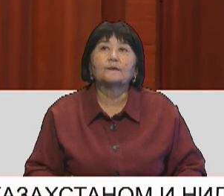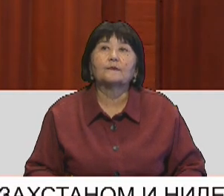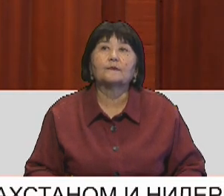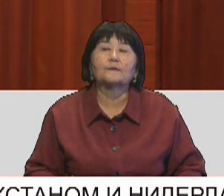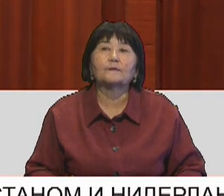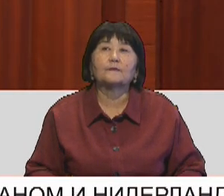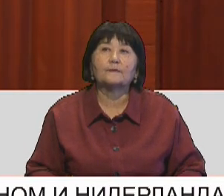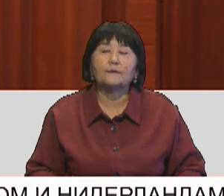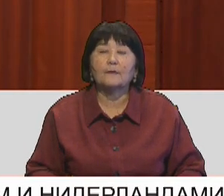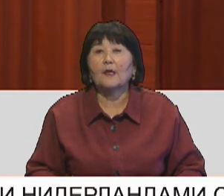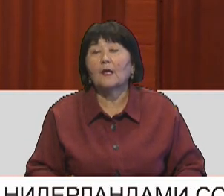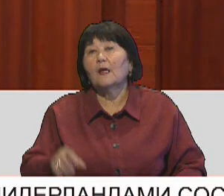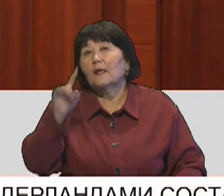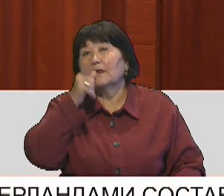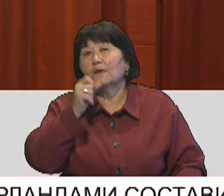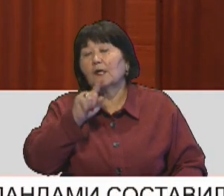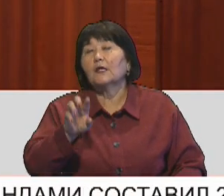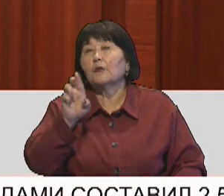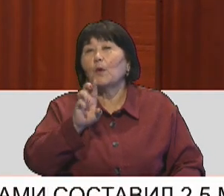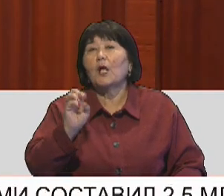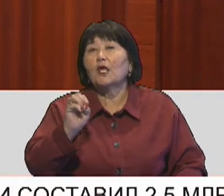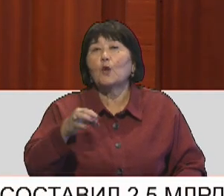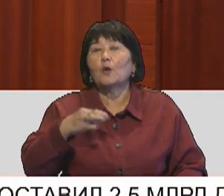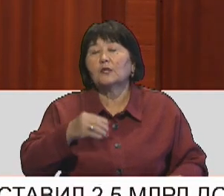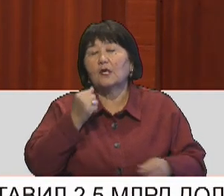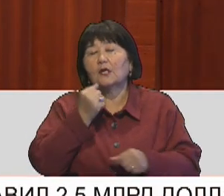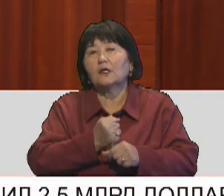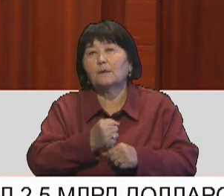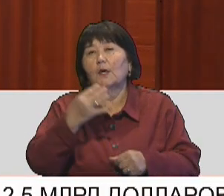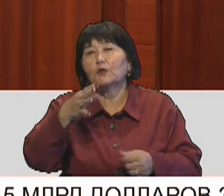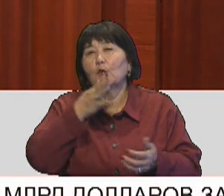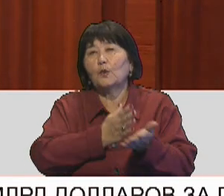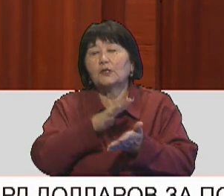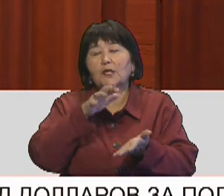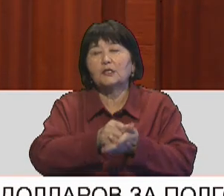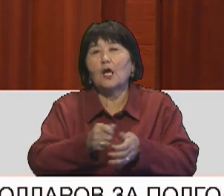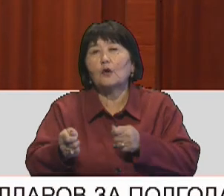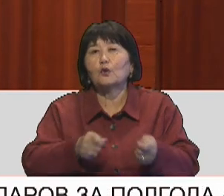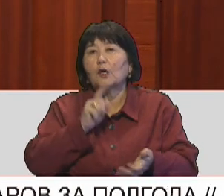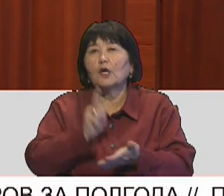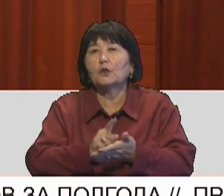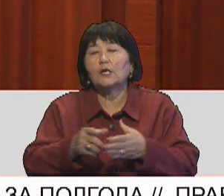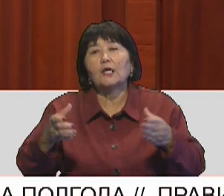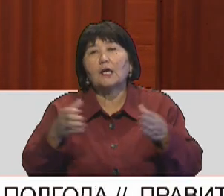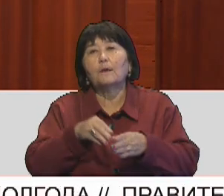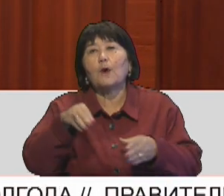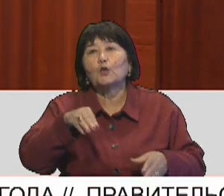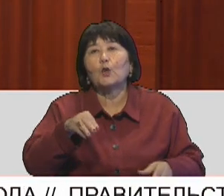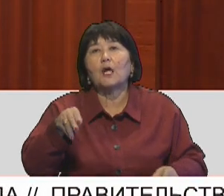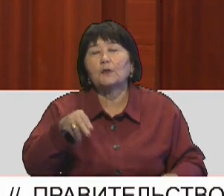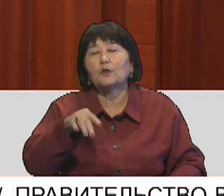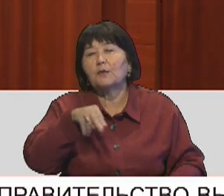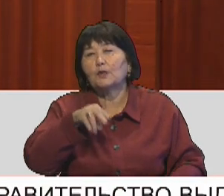поч в нефтегазовой отрасли Булат еле проработал почти 40 лет занимал руководящий должности в компаниях Петро